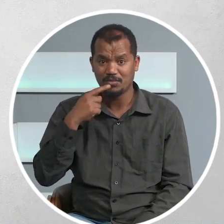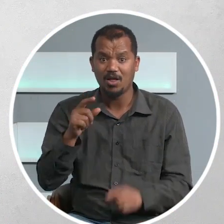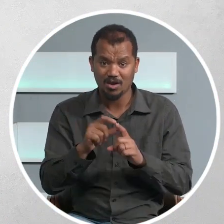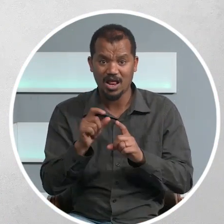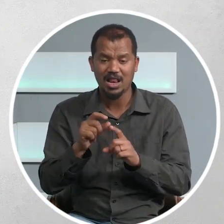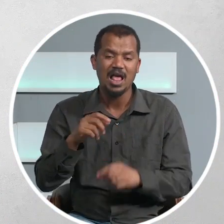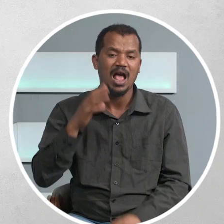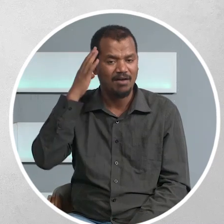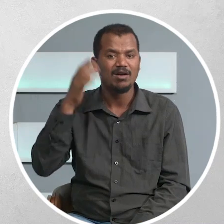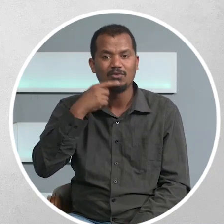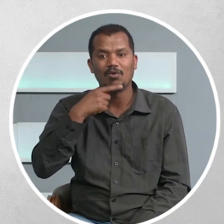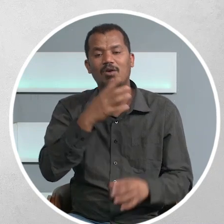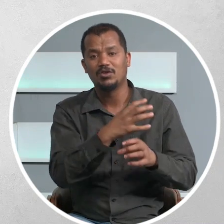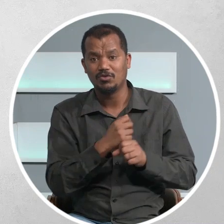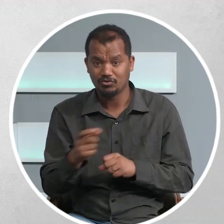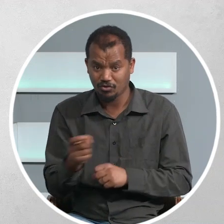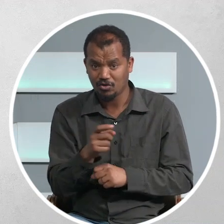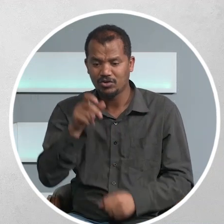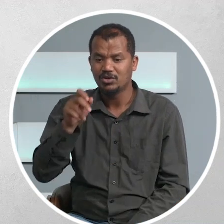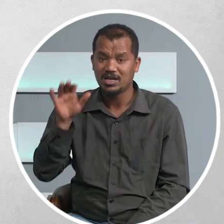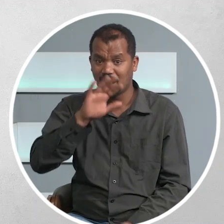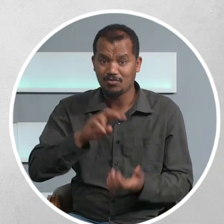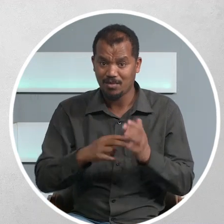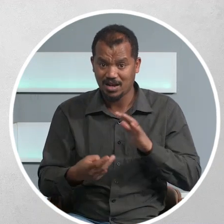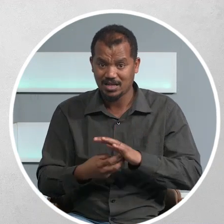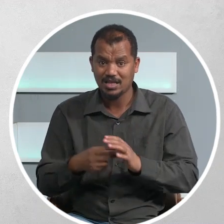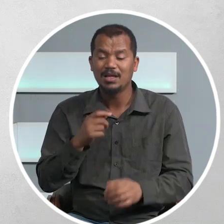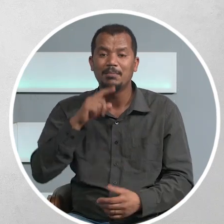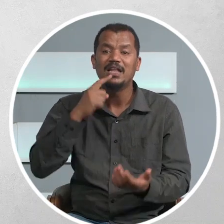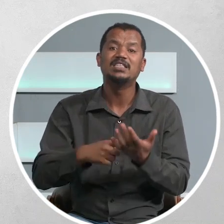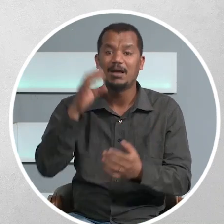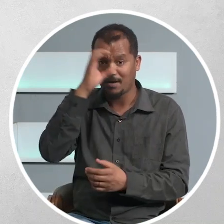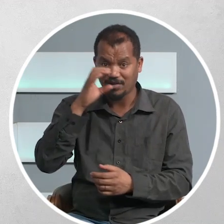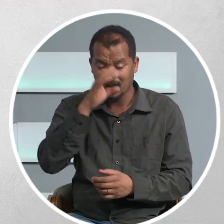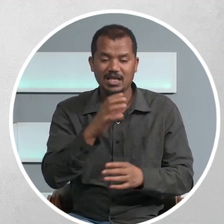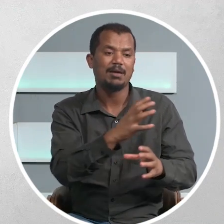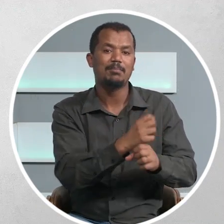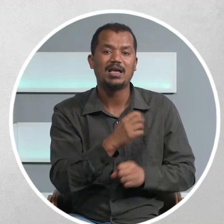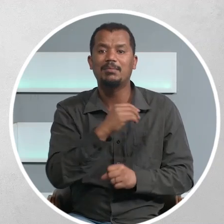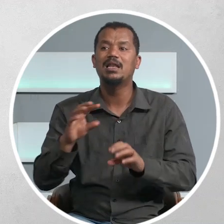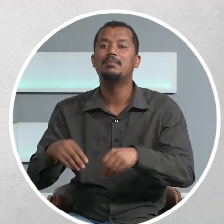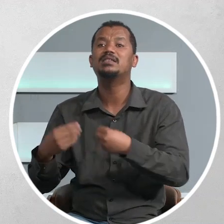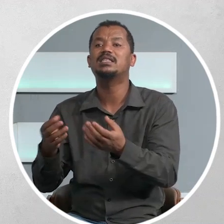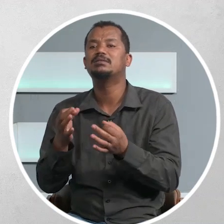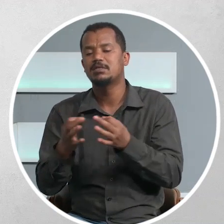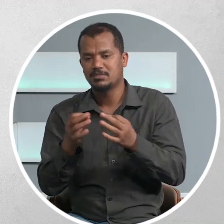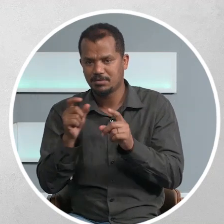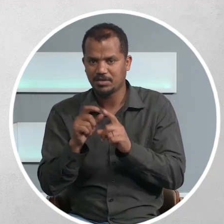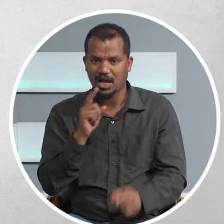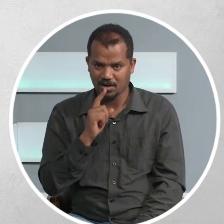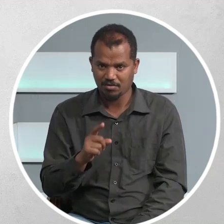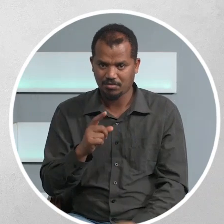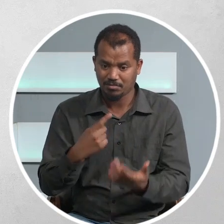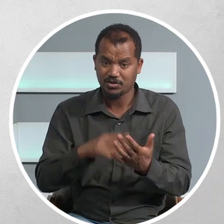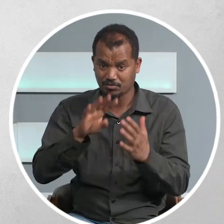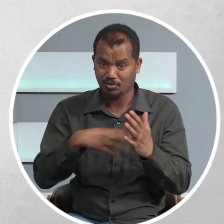ዳጉ የሚለው ቃል ከአፋር ቋንቋ የተወሰደ ሲሆን ዳጉ ማለት መረጃ ማፈላለግ መቀበልና መስጠትን